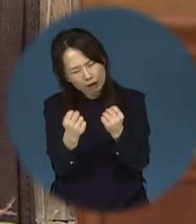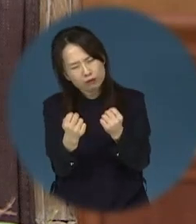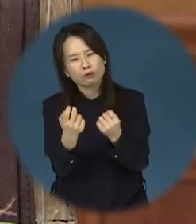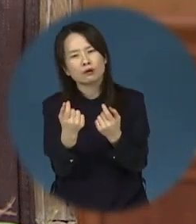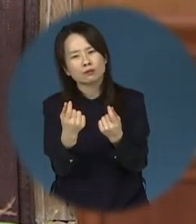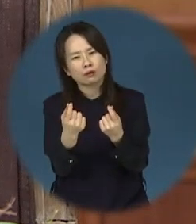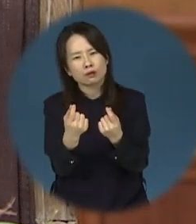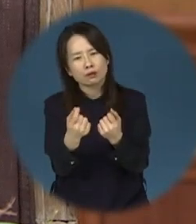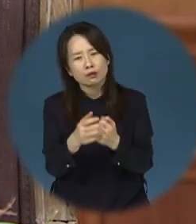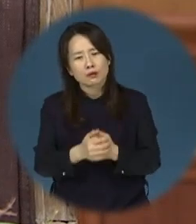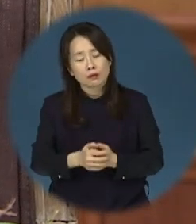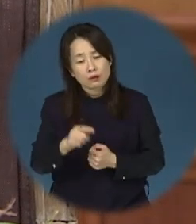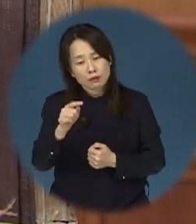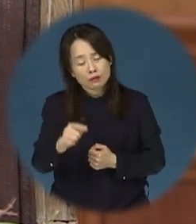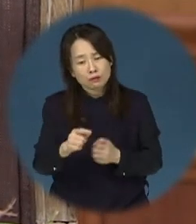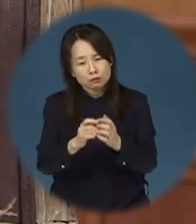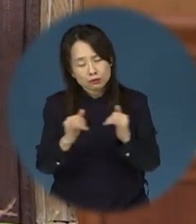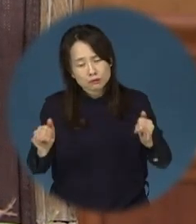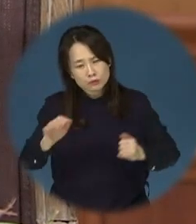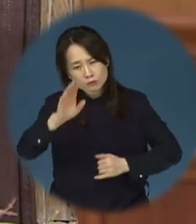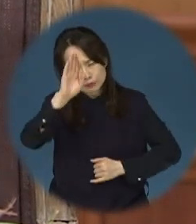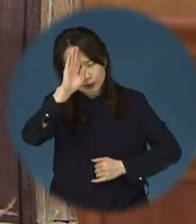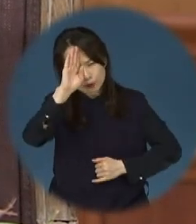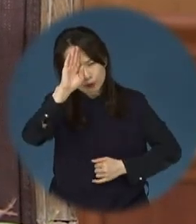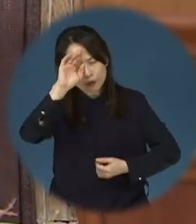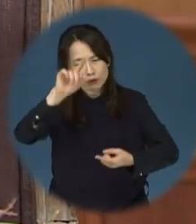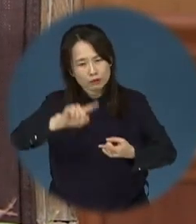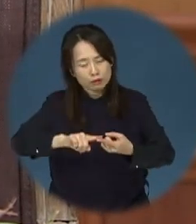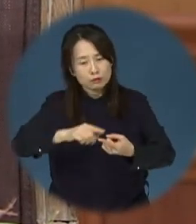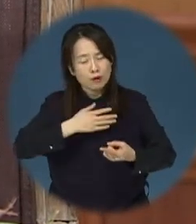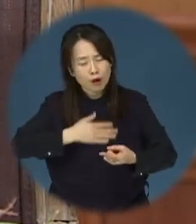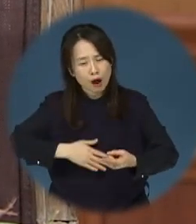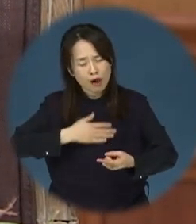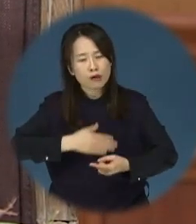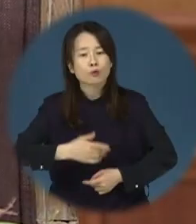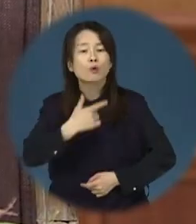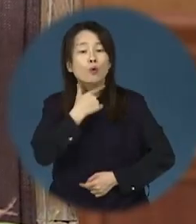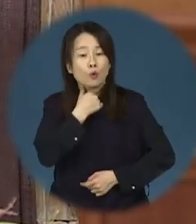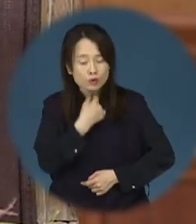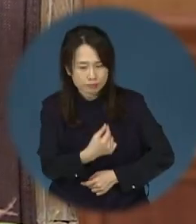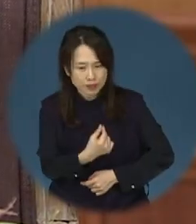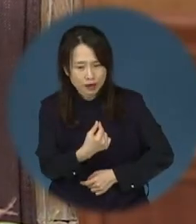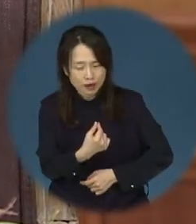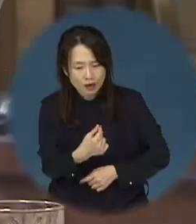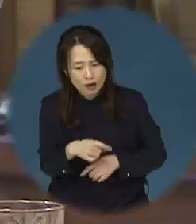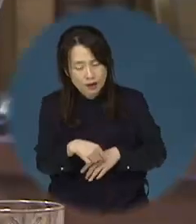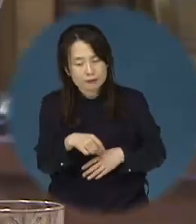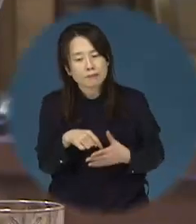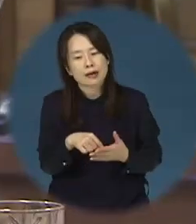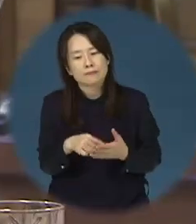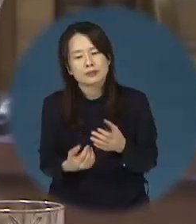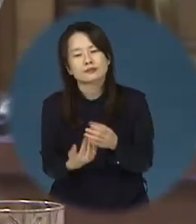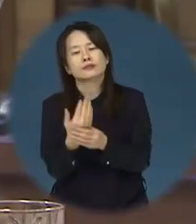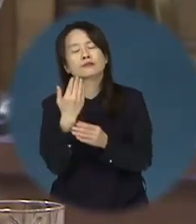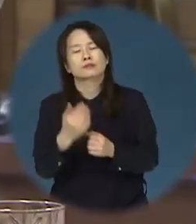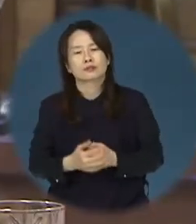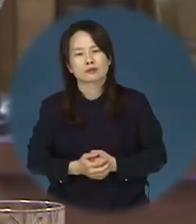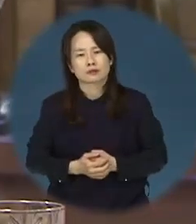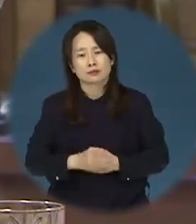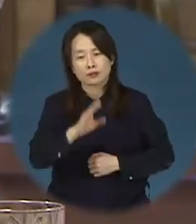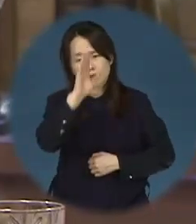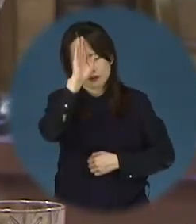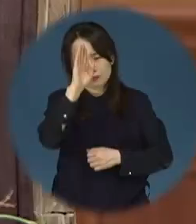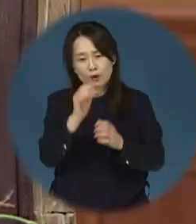병이 뭔지 어떻게 알 수 있을까 알아보고 싶다라는 마음. 환자를 많이